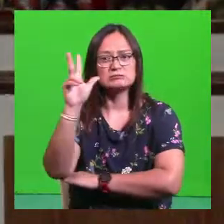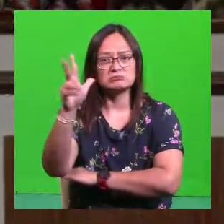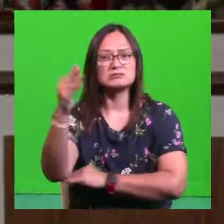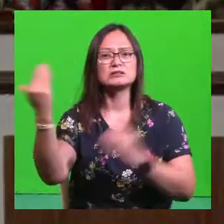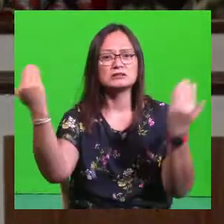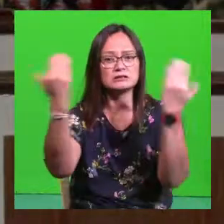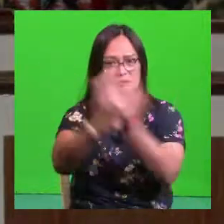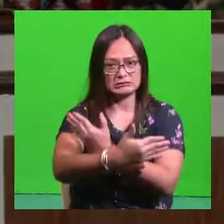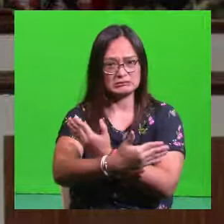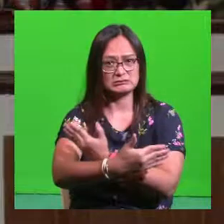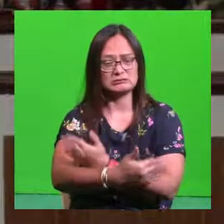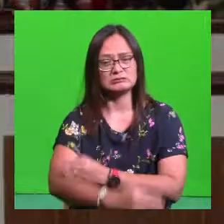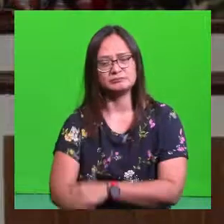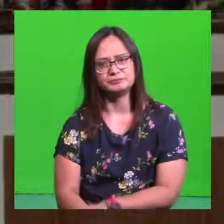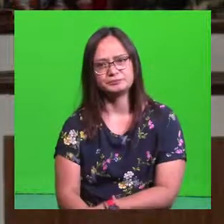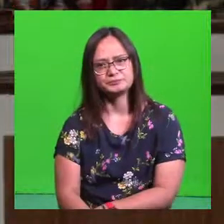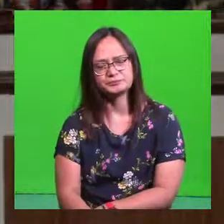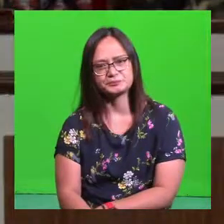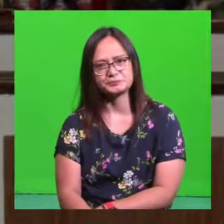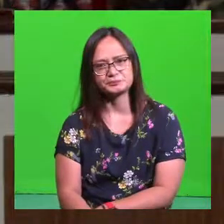Andiyan ba kayo?